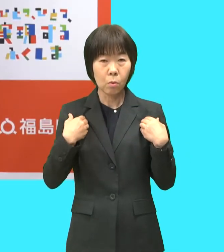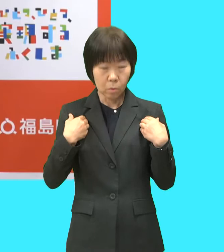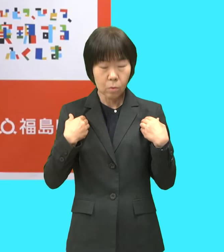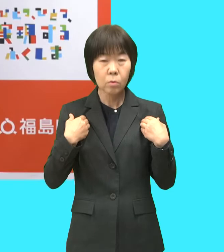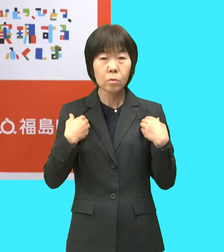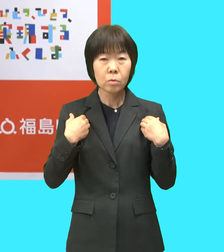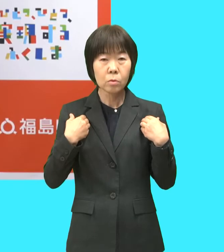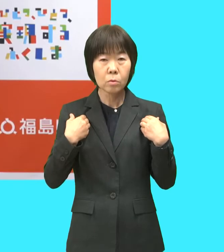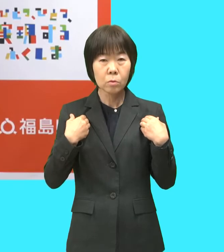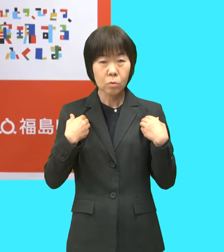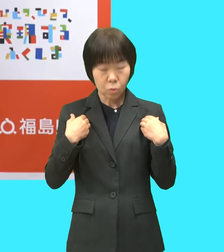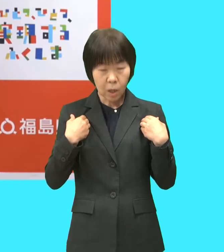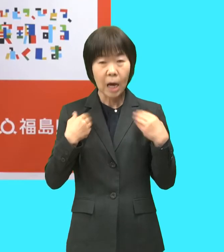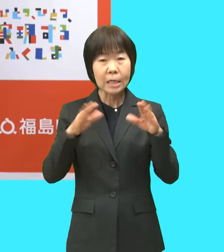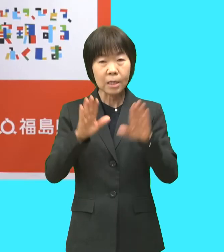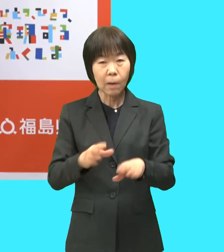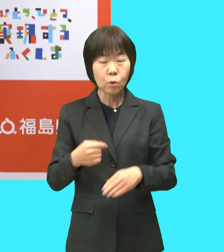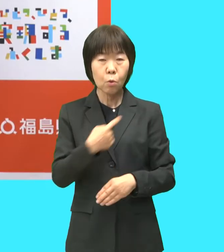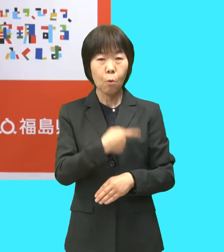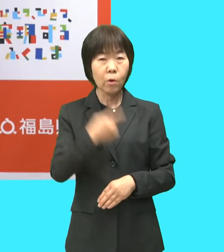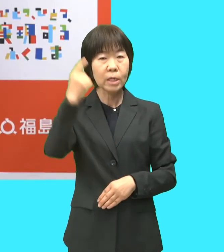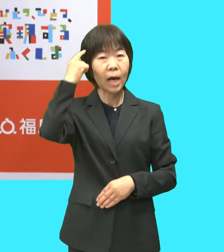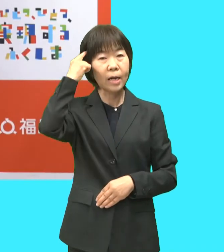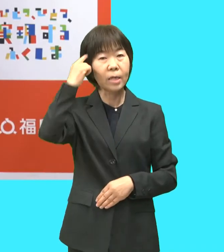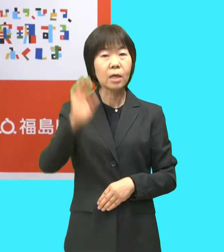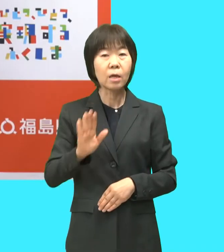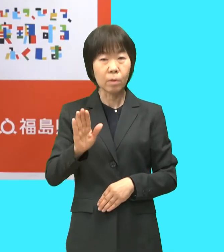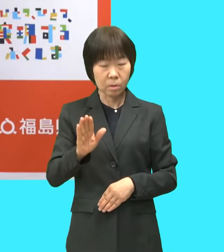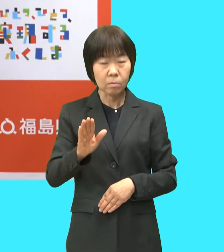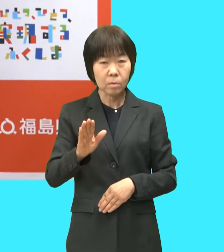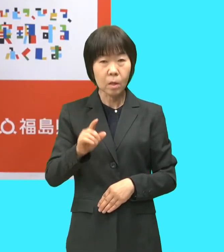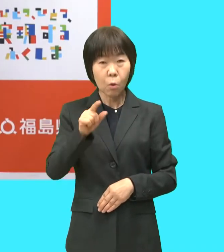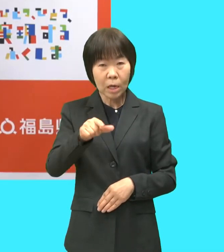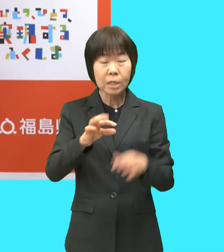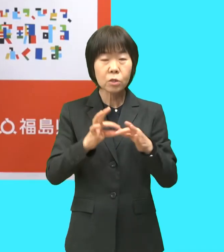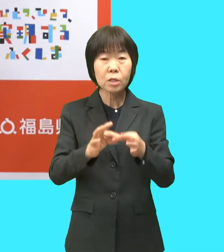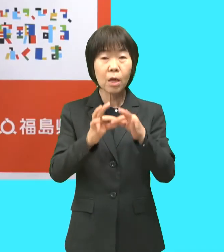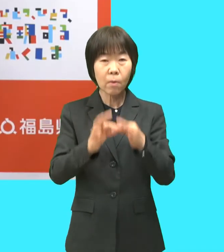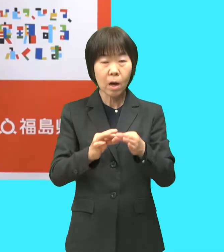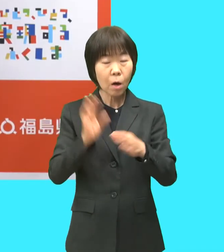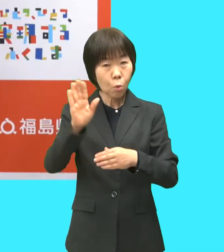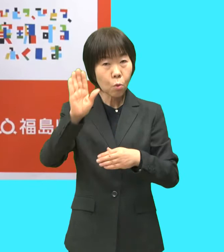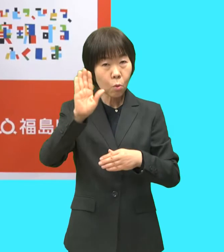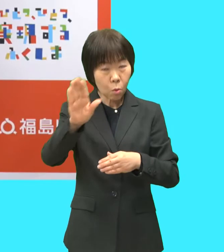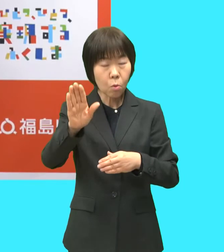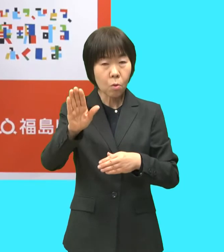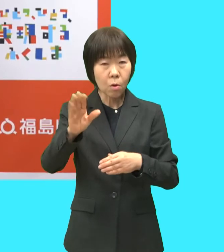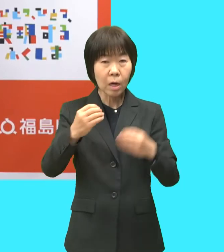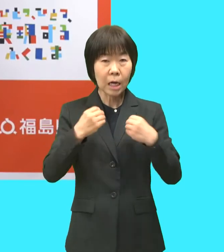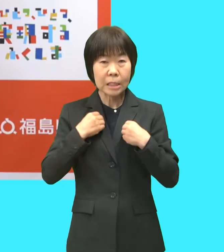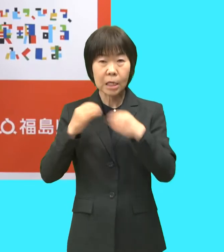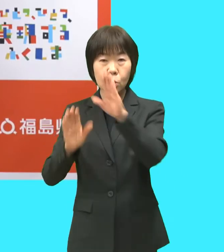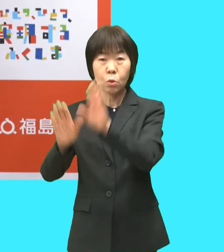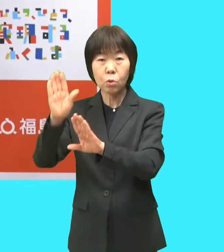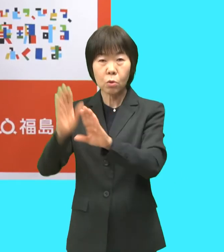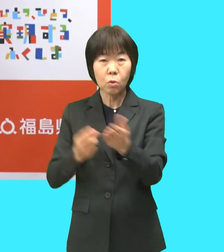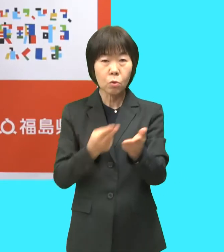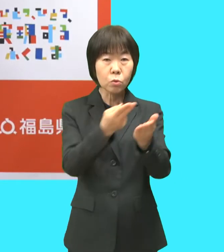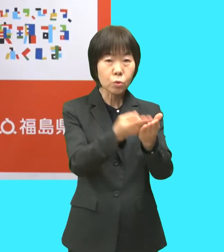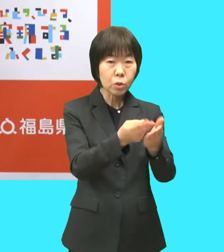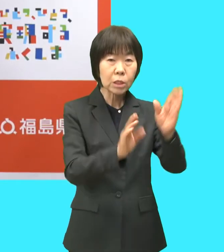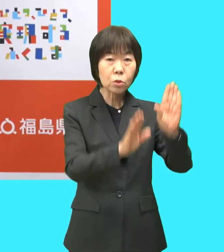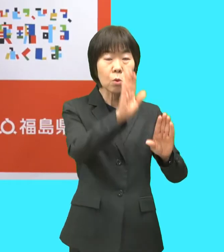が現状の率直な思いであります。ただこの取り扱いについては今後また感染状況、入院状